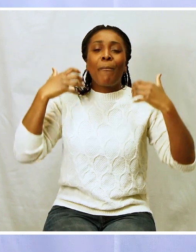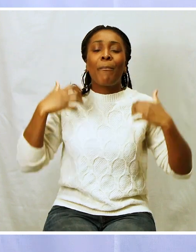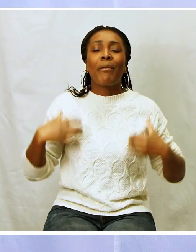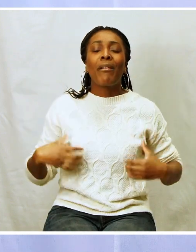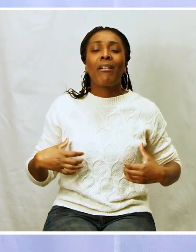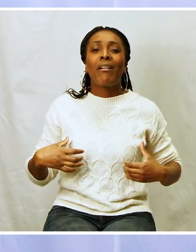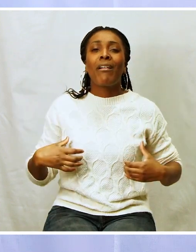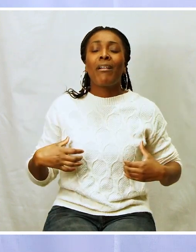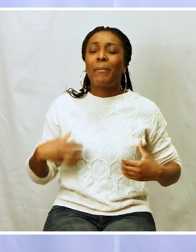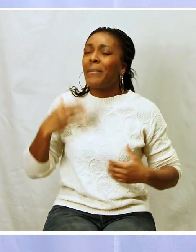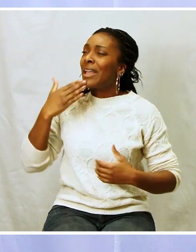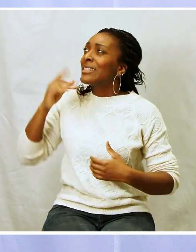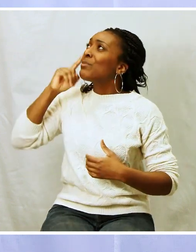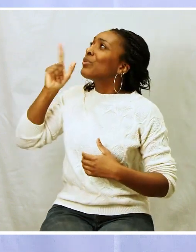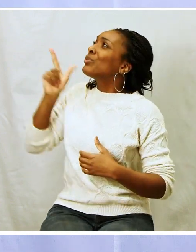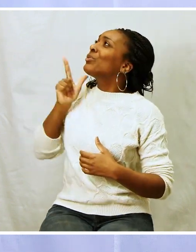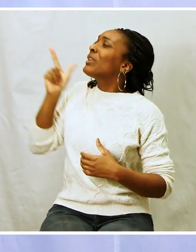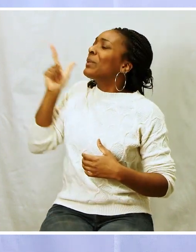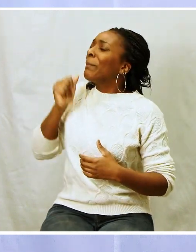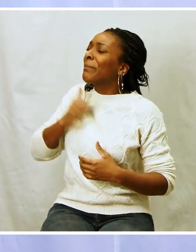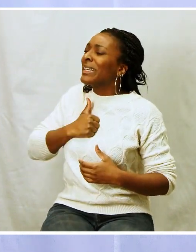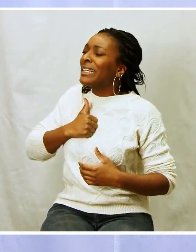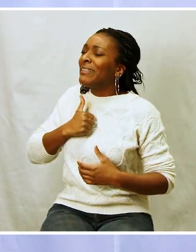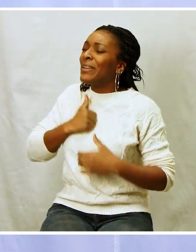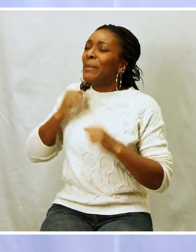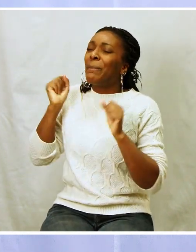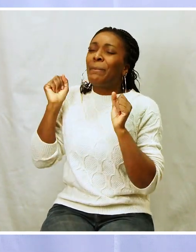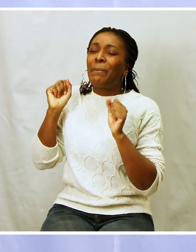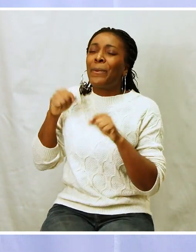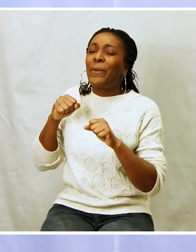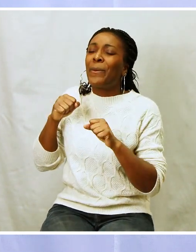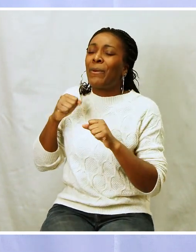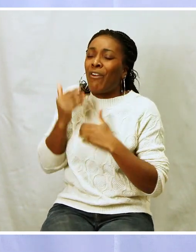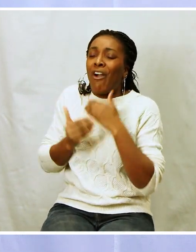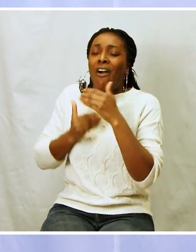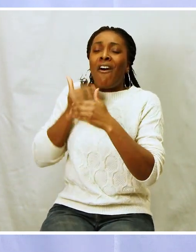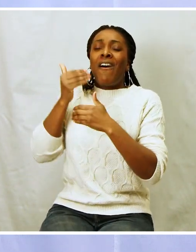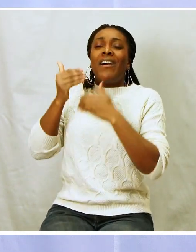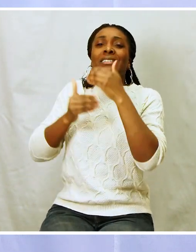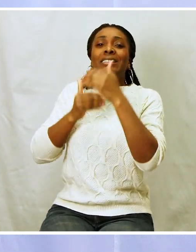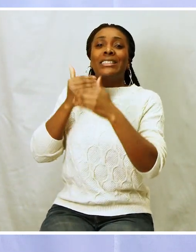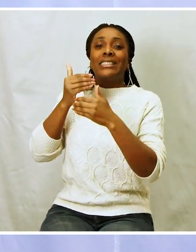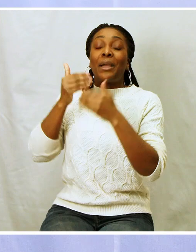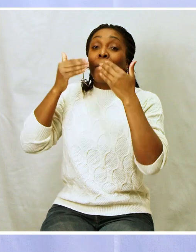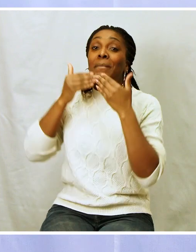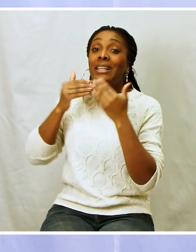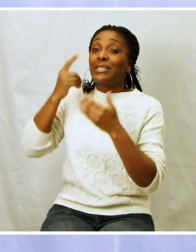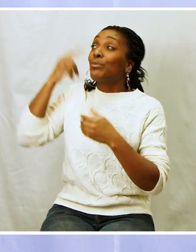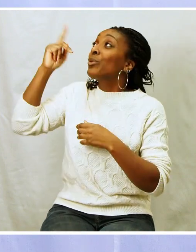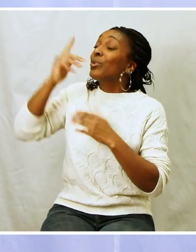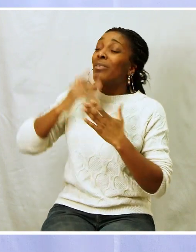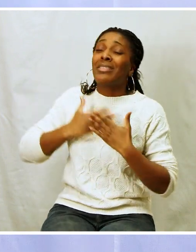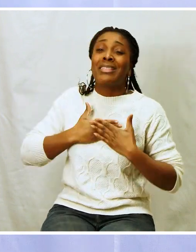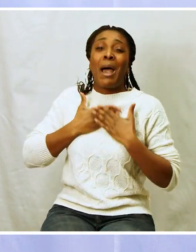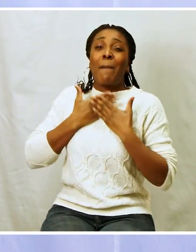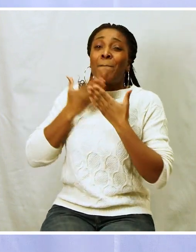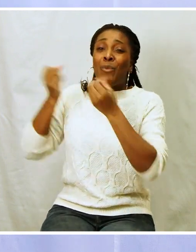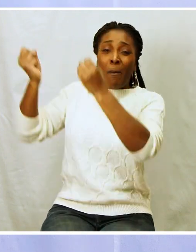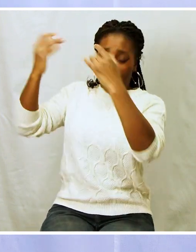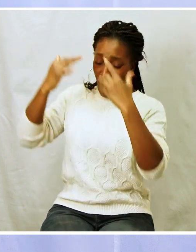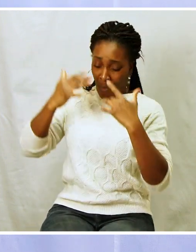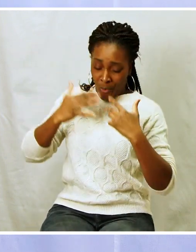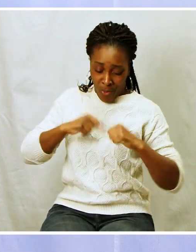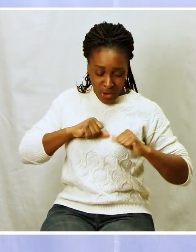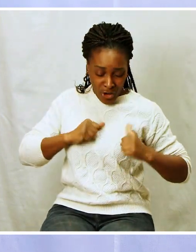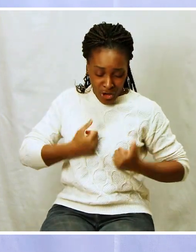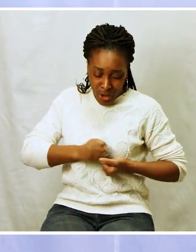personnelle, privée, intime, et dans laquelle, eh bien, Seigneur, tu veux qu'on grandisse. Merci, Seigneur, pour ton amour qui se déverse dans nos cœurs. Merci pour cet